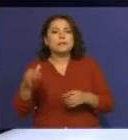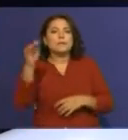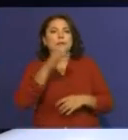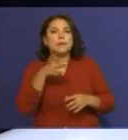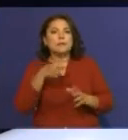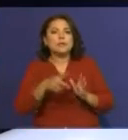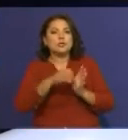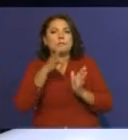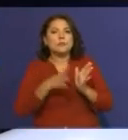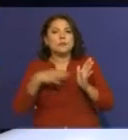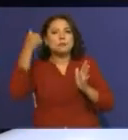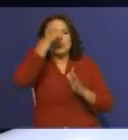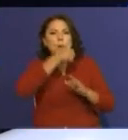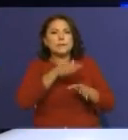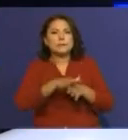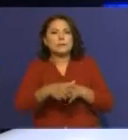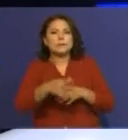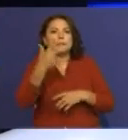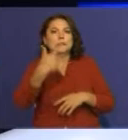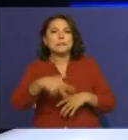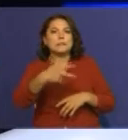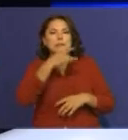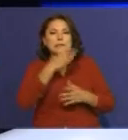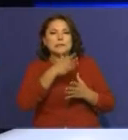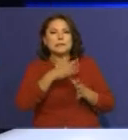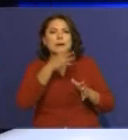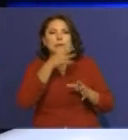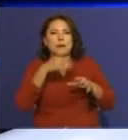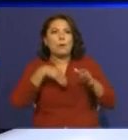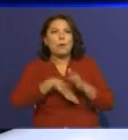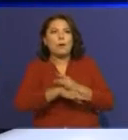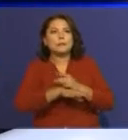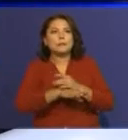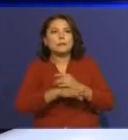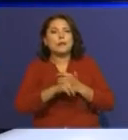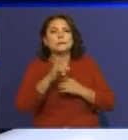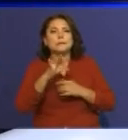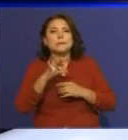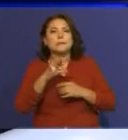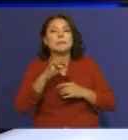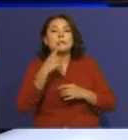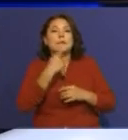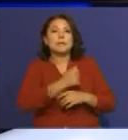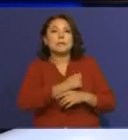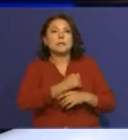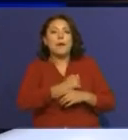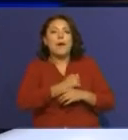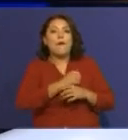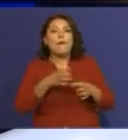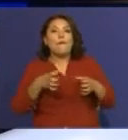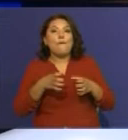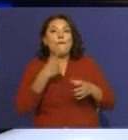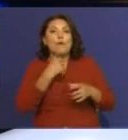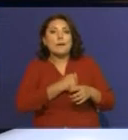15 февраля 2019 года исполняется 30 лет со дня вывода ограниченного контингента советских войск из Афганистана.